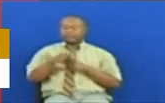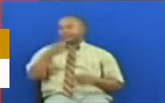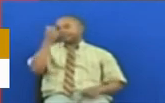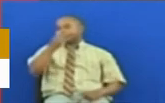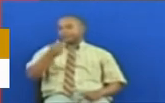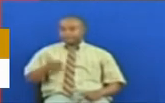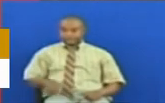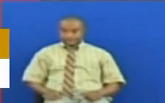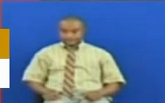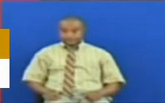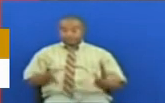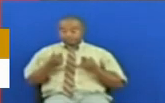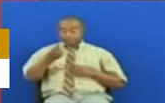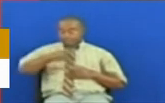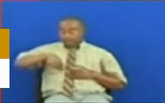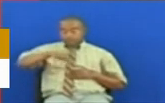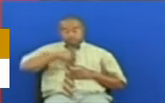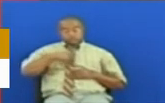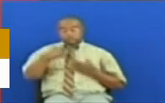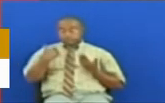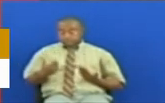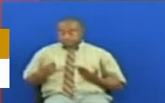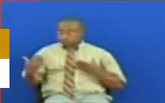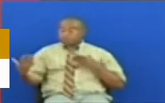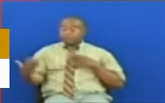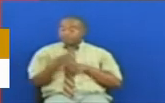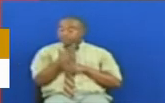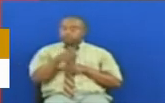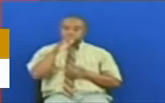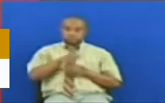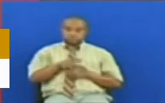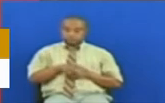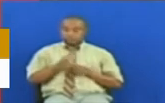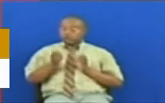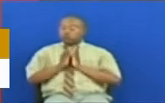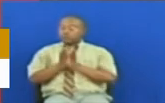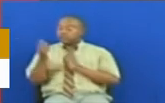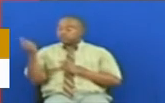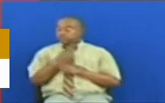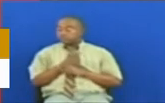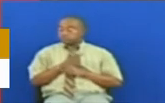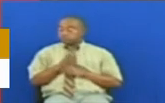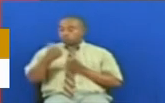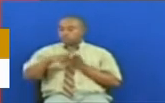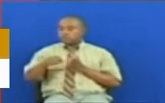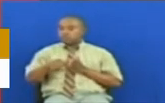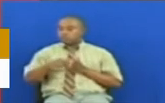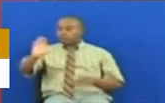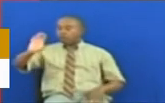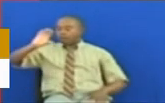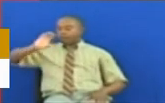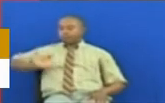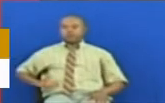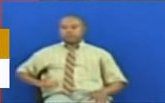leo sisi tunapata pato kutokana na leseni tu. Zile meli zikija zinakata leseni ndio zinalipa, tunapata zaidi